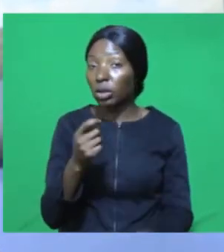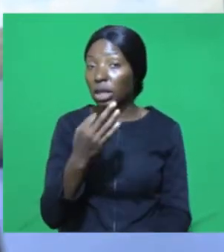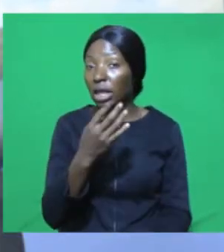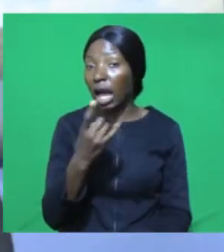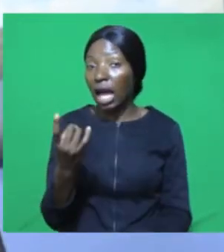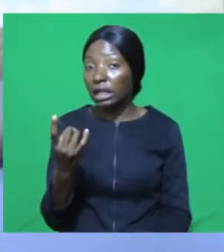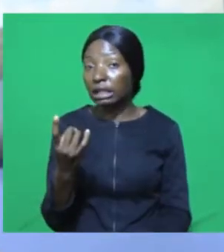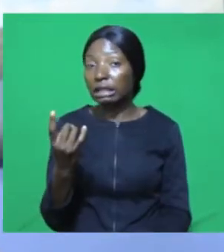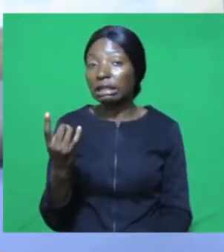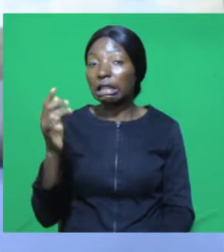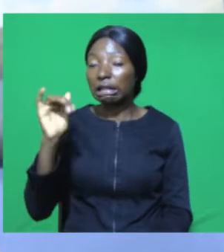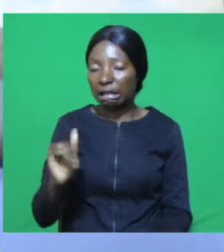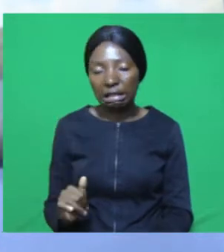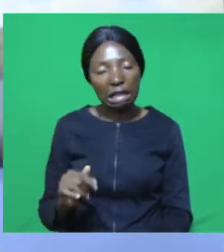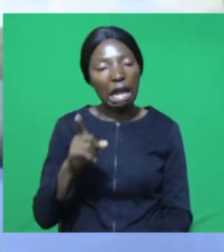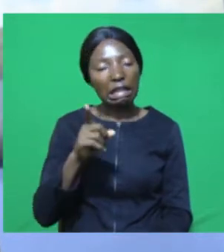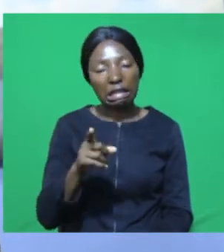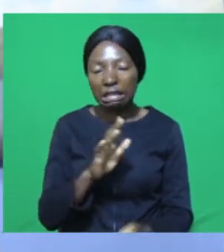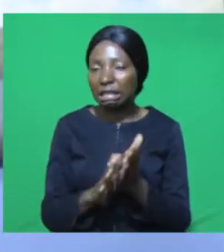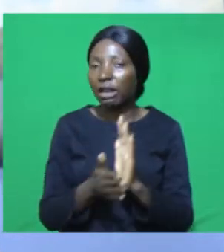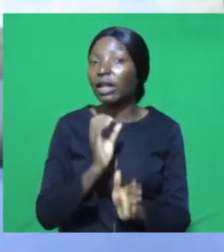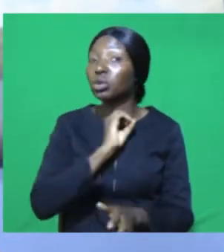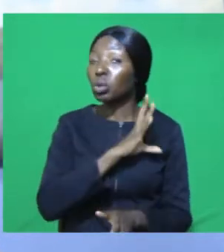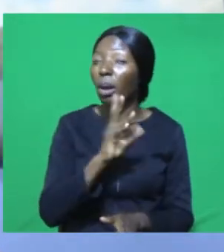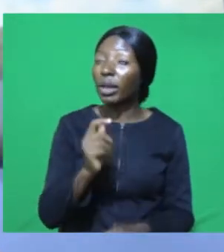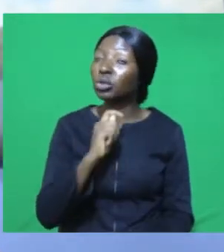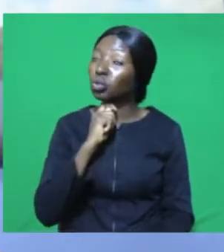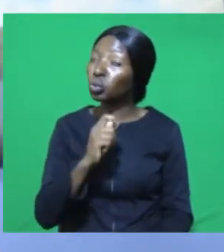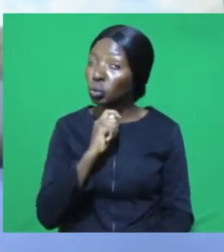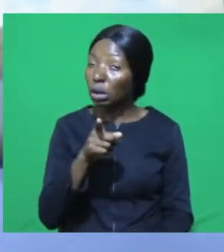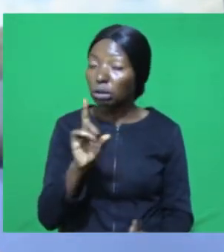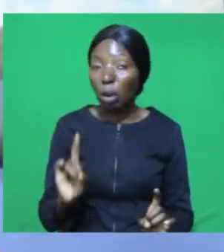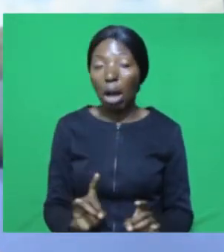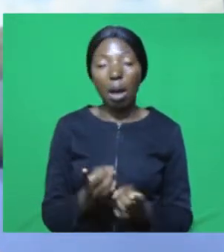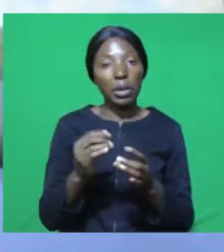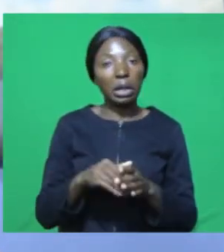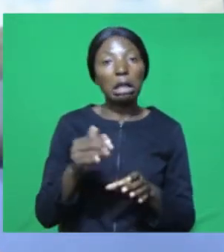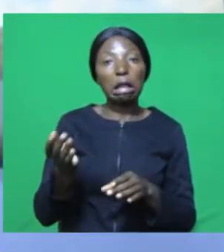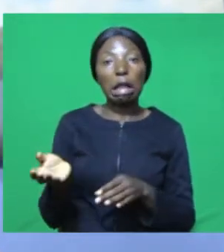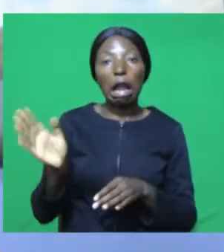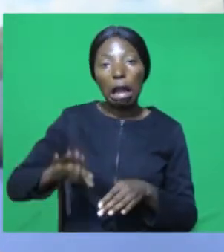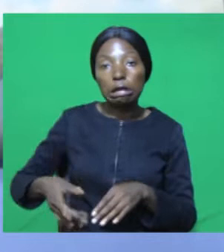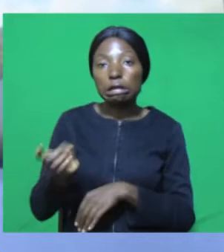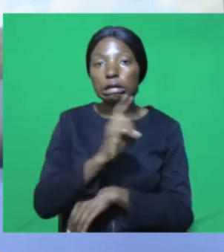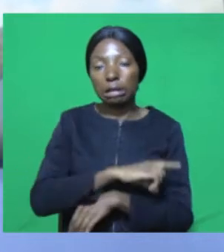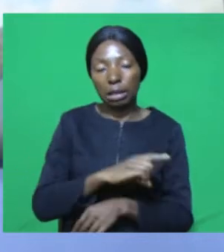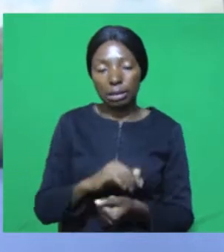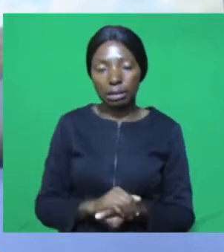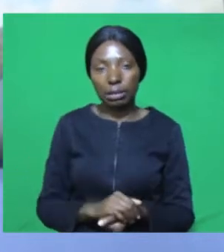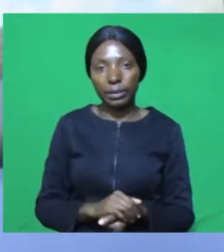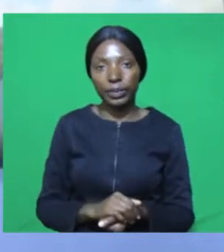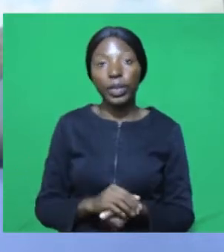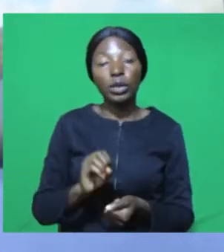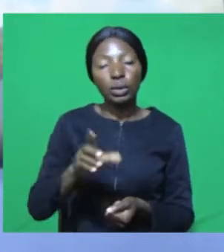2,300 years, hadzizingani. Ichokwadi. Ichokwadi. Asi zvichaitika mumazuva ekupedzisira. Okay. Ndinozvona.